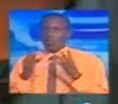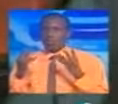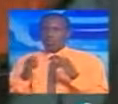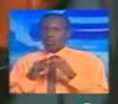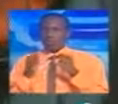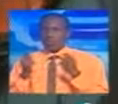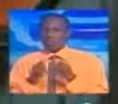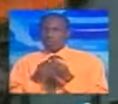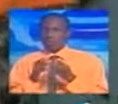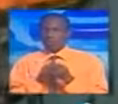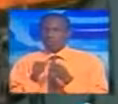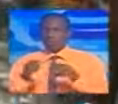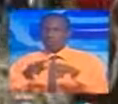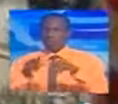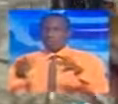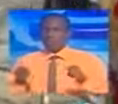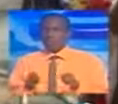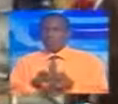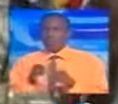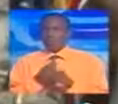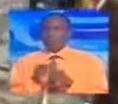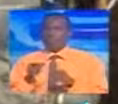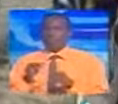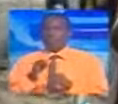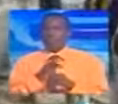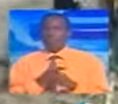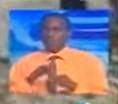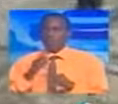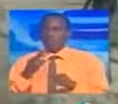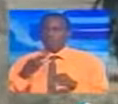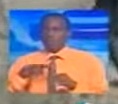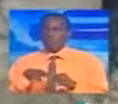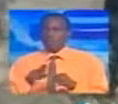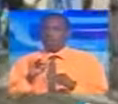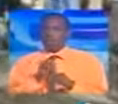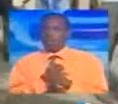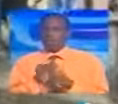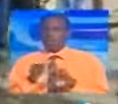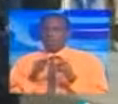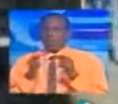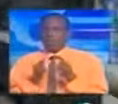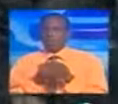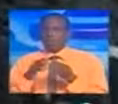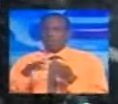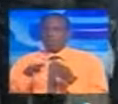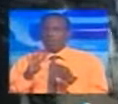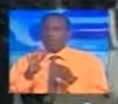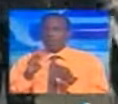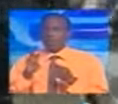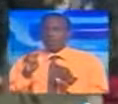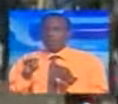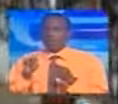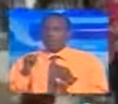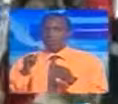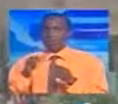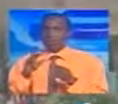en fumée, les familles les plus démunies ont tous perdu. Le quartier de 4 mètres de Balbala est un quartier construit donc en